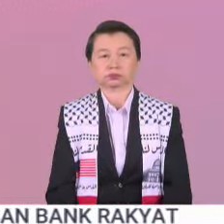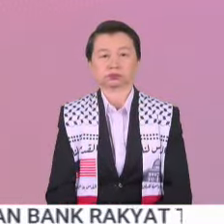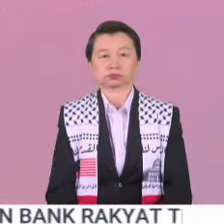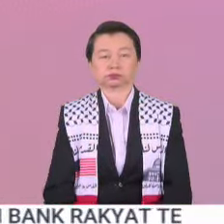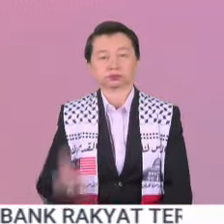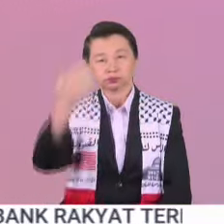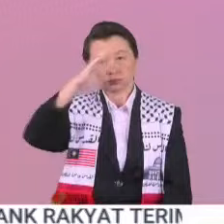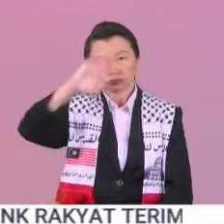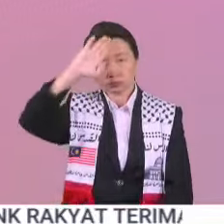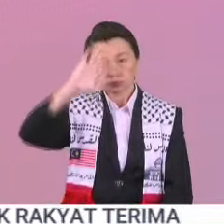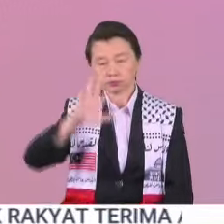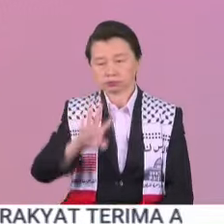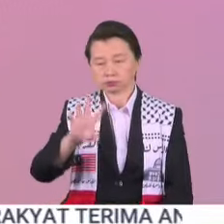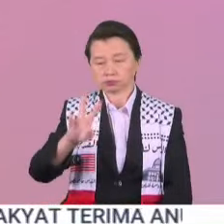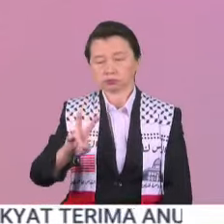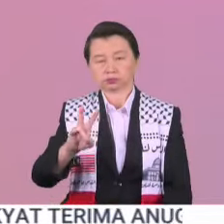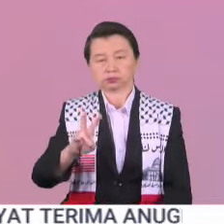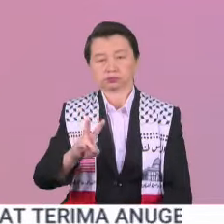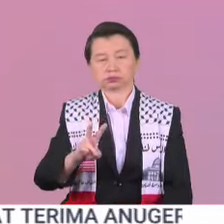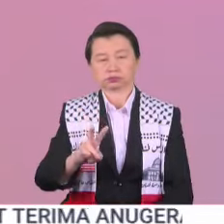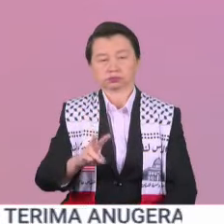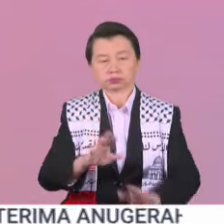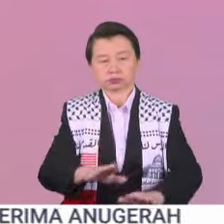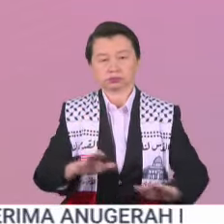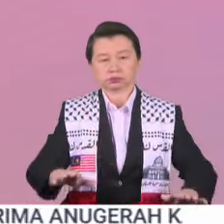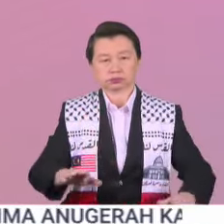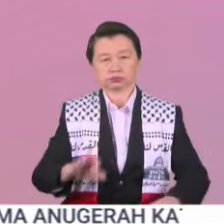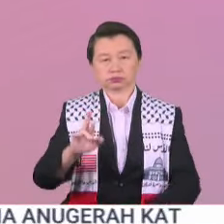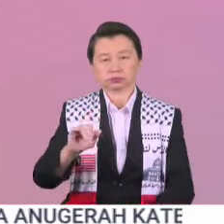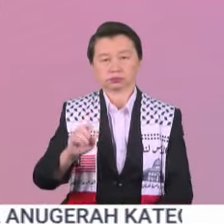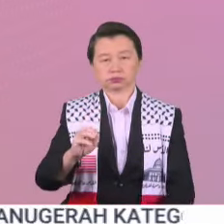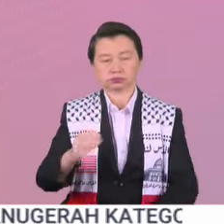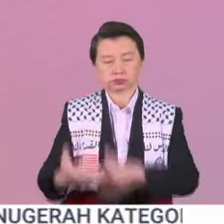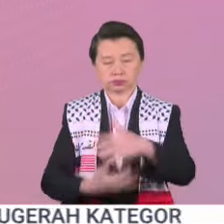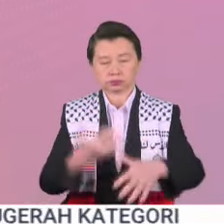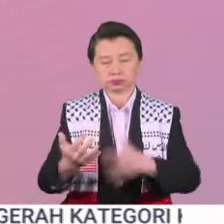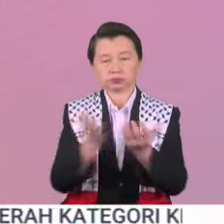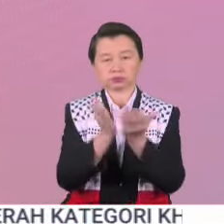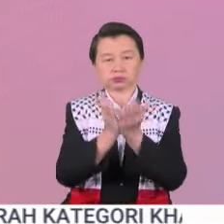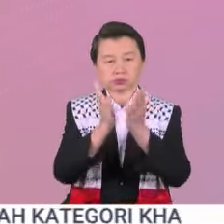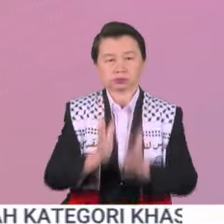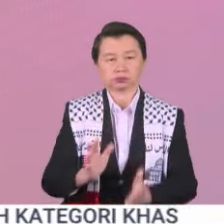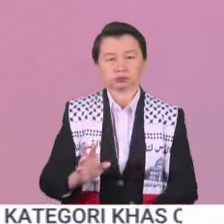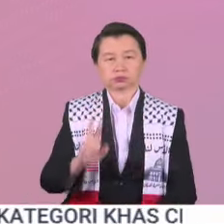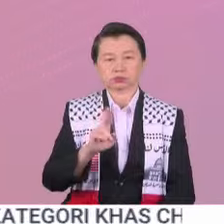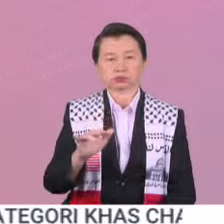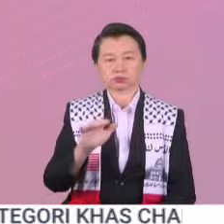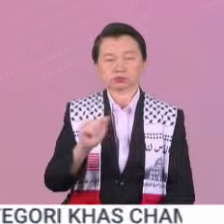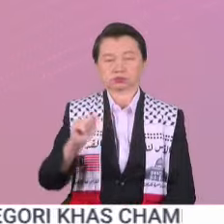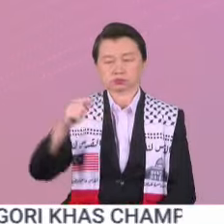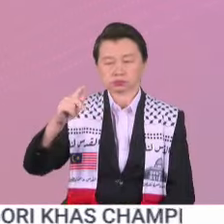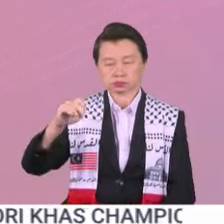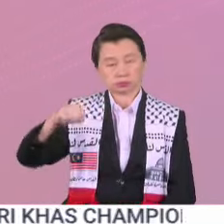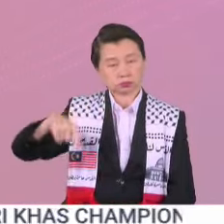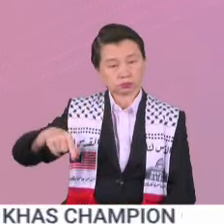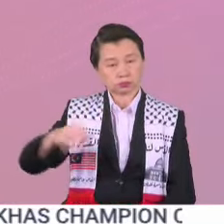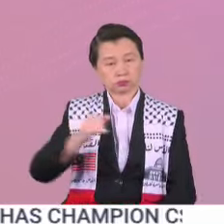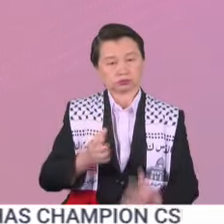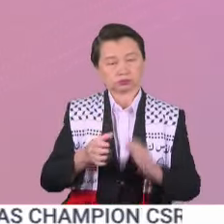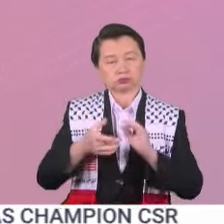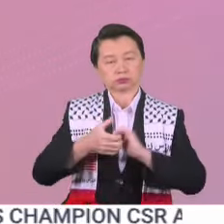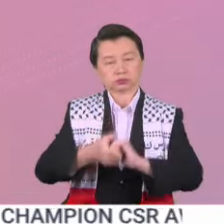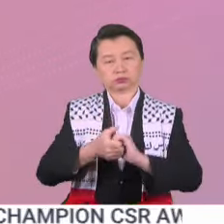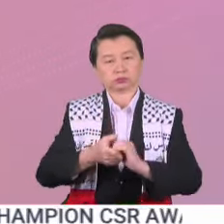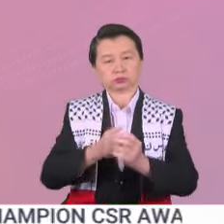Di Perlis, 42 anak-anak Pusat Jagaan Teratak Rahmat disantuni pelajar Kolej Universiti Islam Perlis Kuib menerusi program